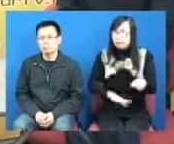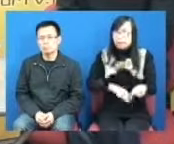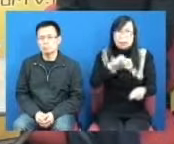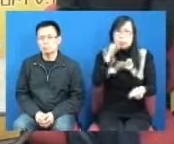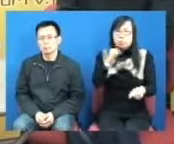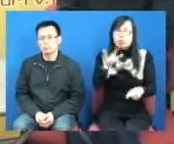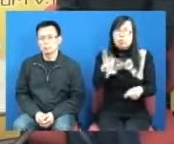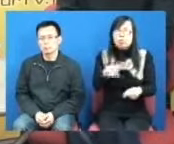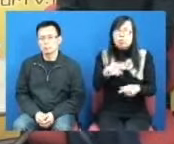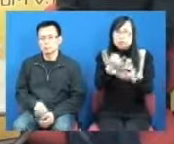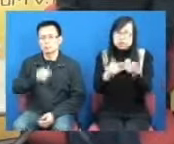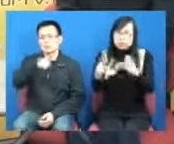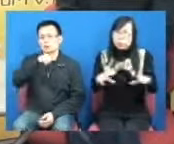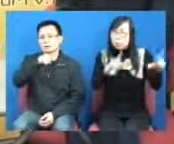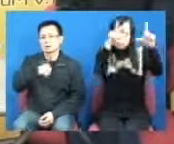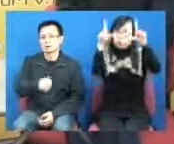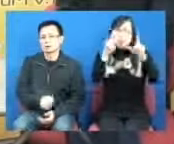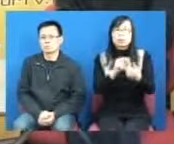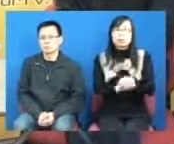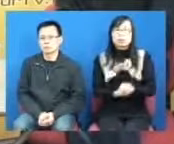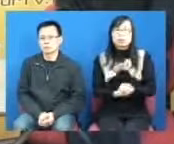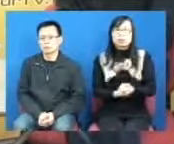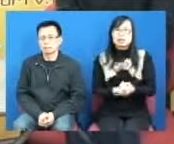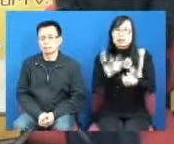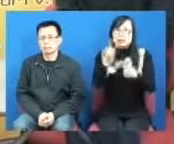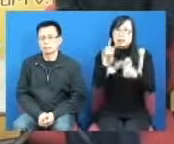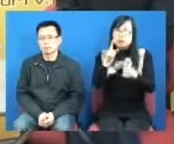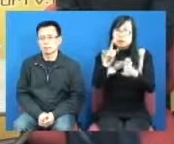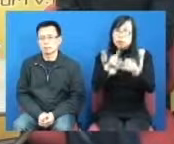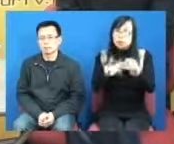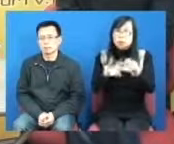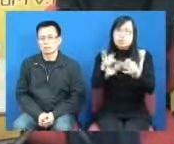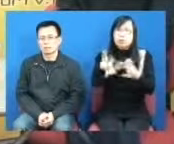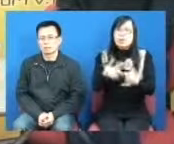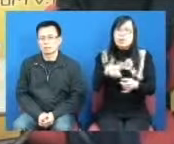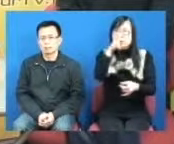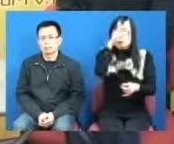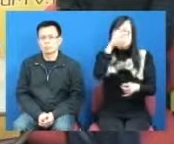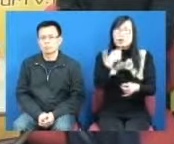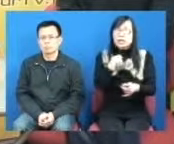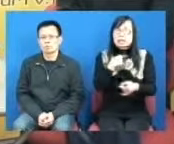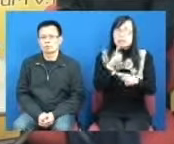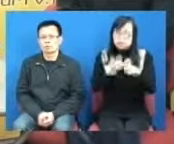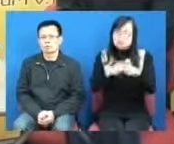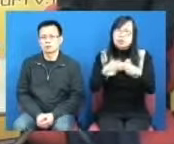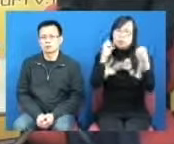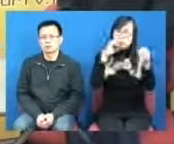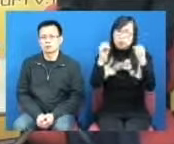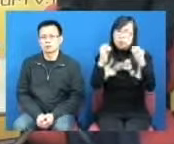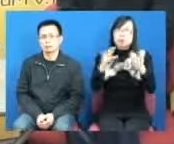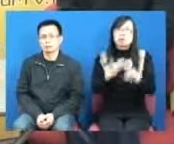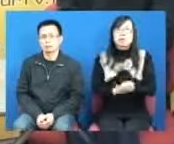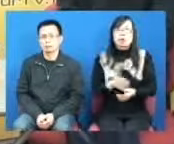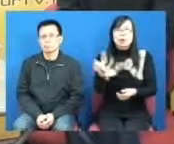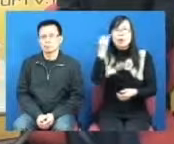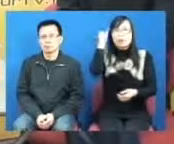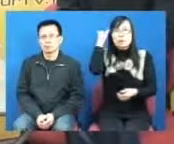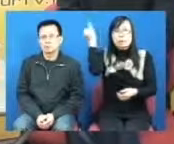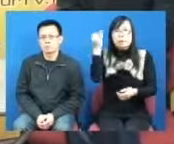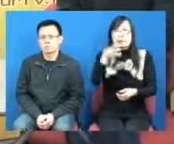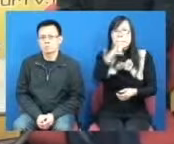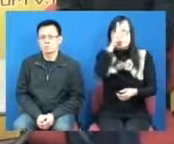生活所以始終大家都想政府真正討論這個問題但我也不太明白這個政府